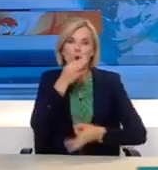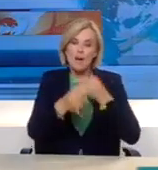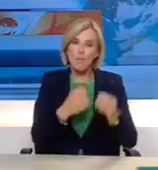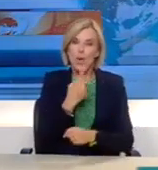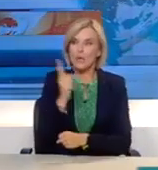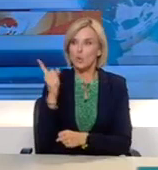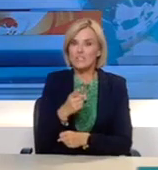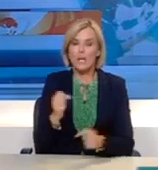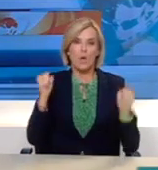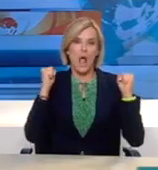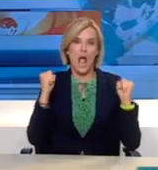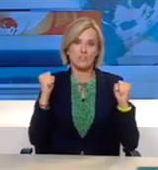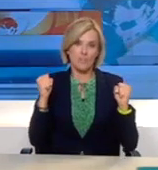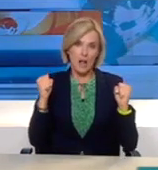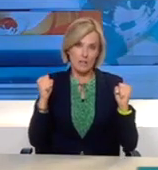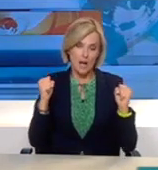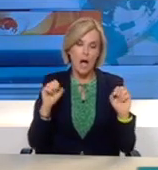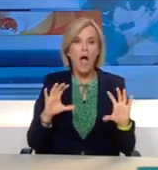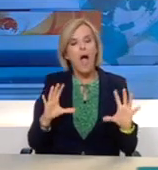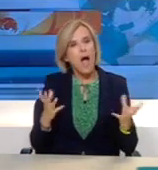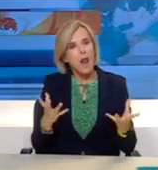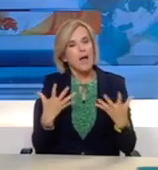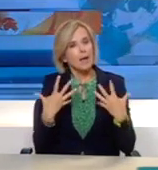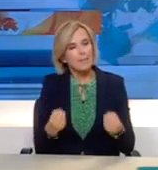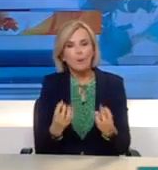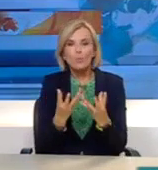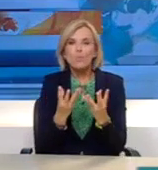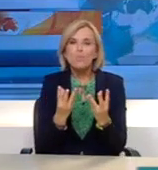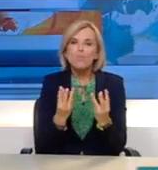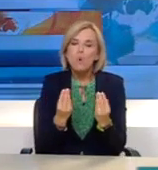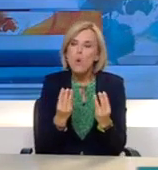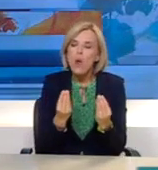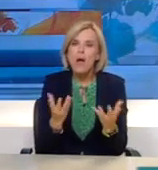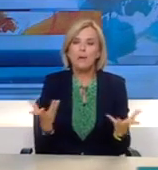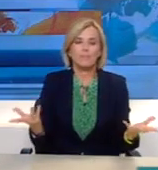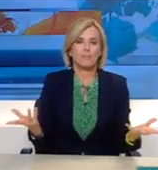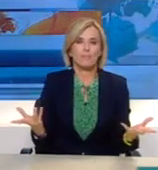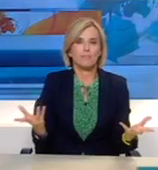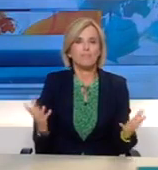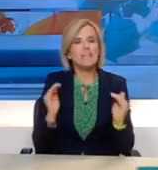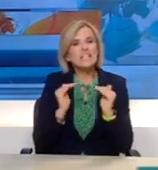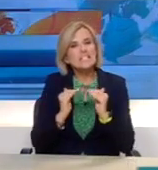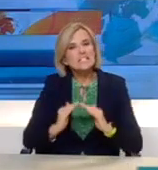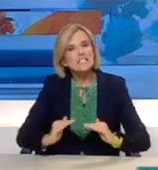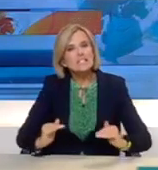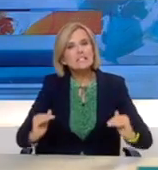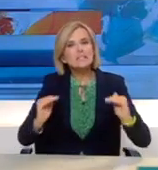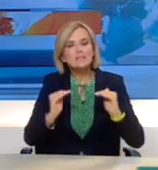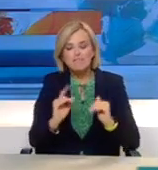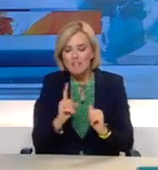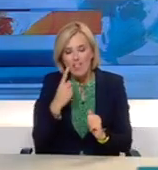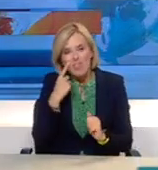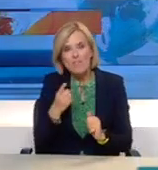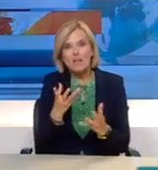Όμως υπάρχουν πολλά, έστω και έτσι ήπιας ισχύως,